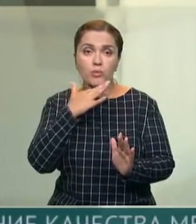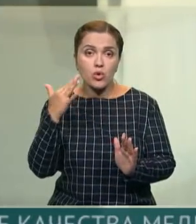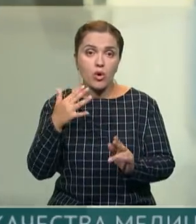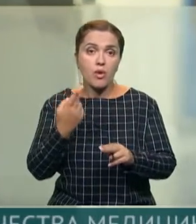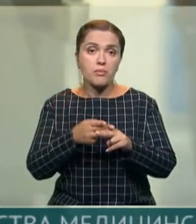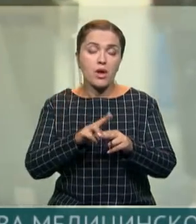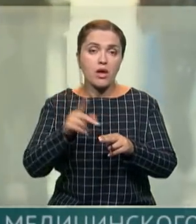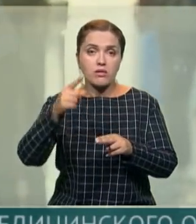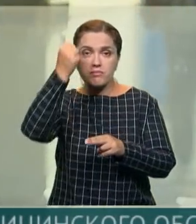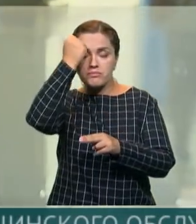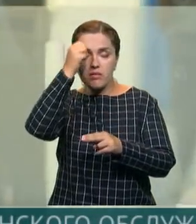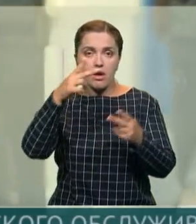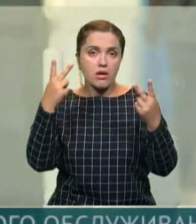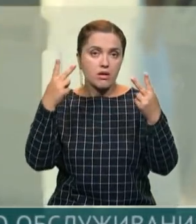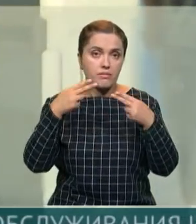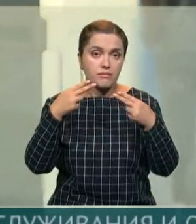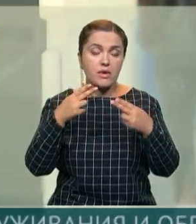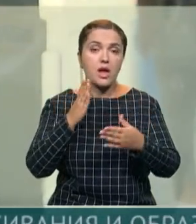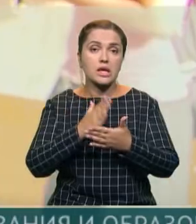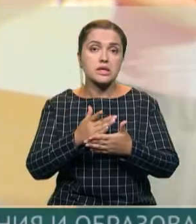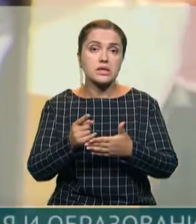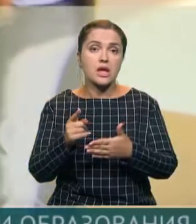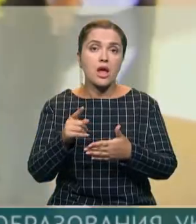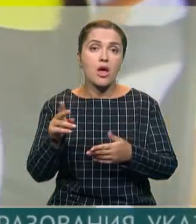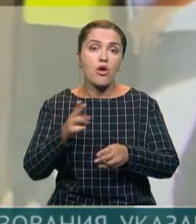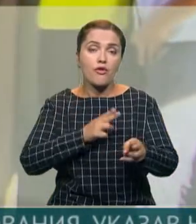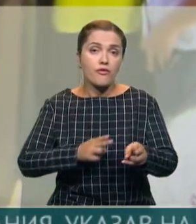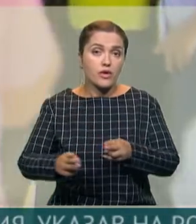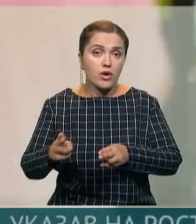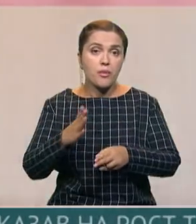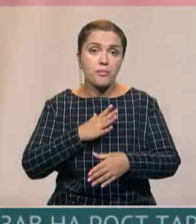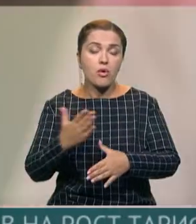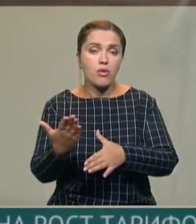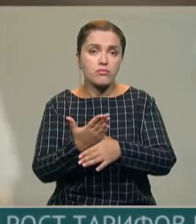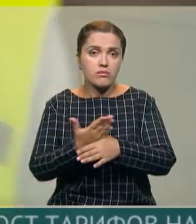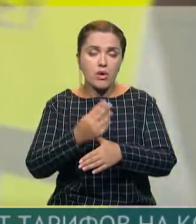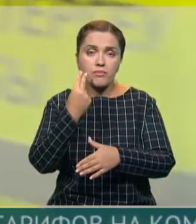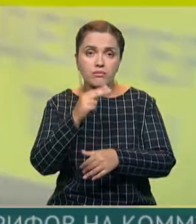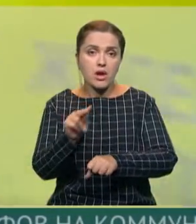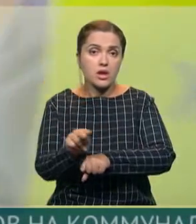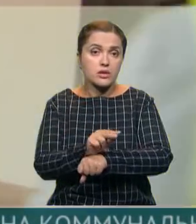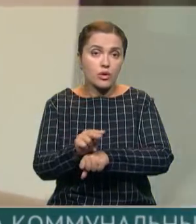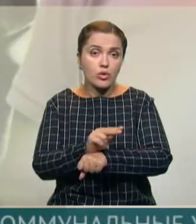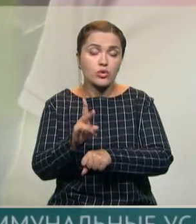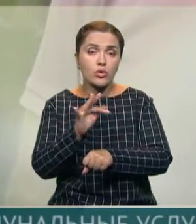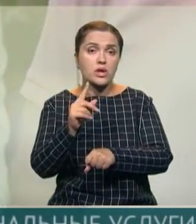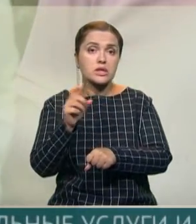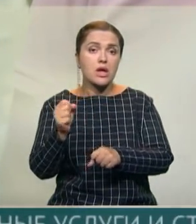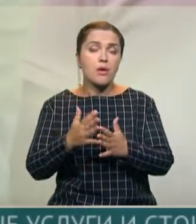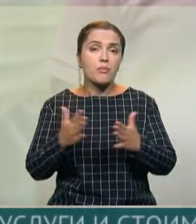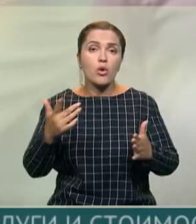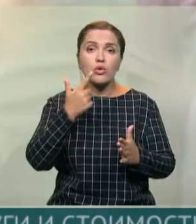чего произошел геморрагический шок. По словам вице-министра, фигуристу была оказана квалифицированная помощь, однако из-за